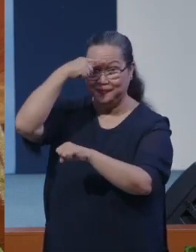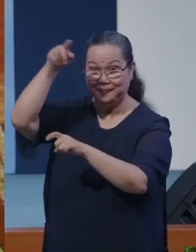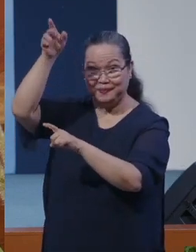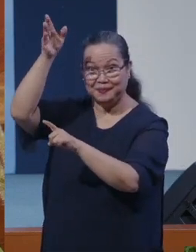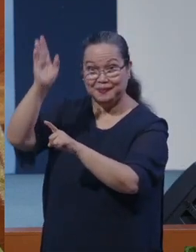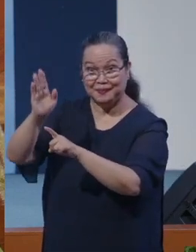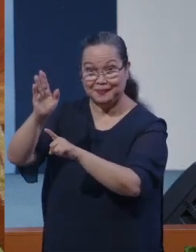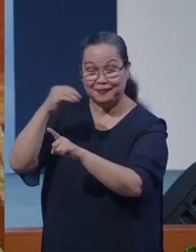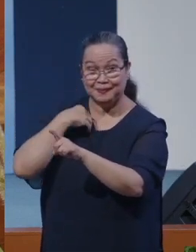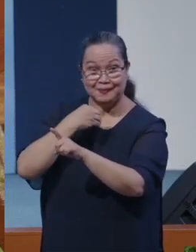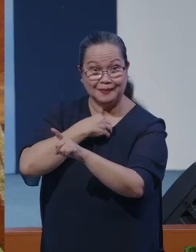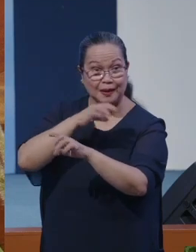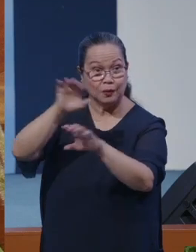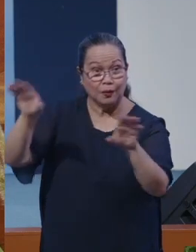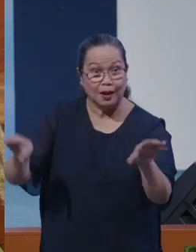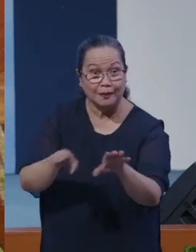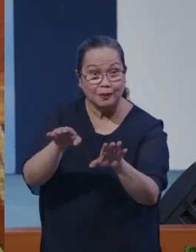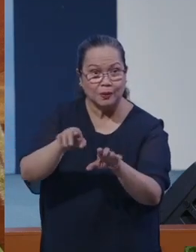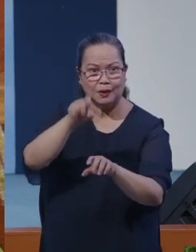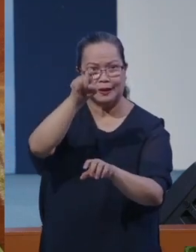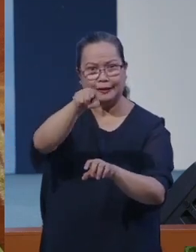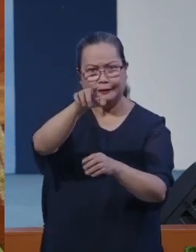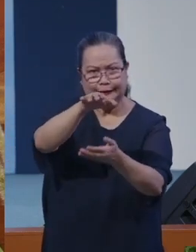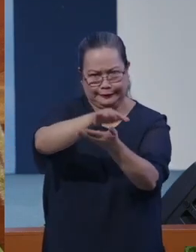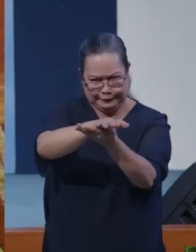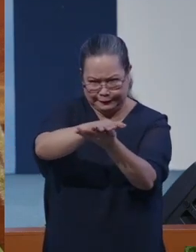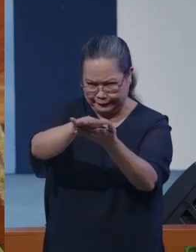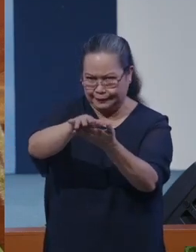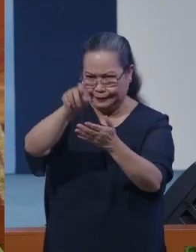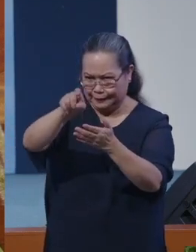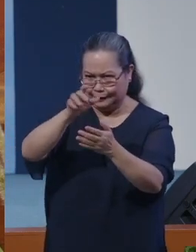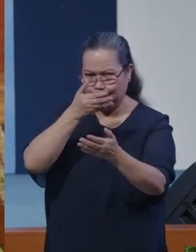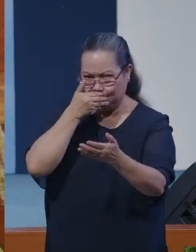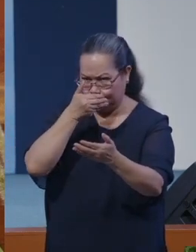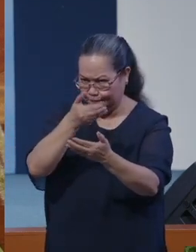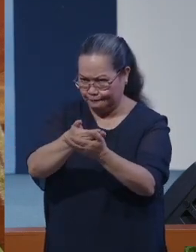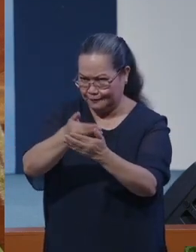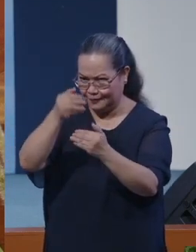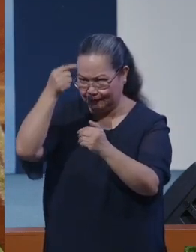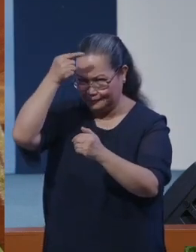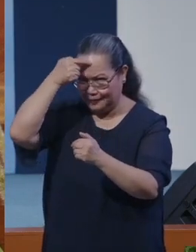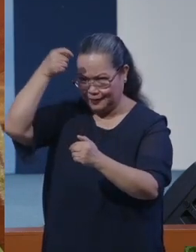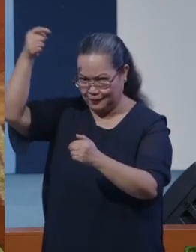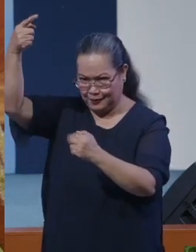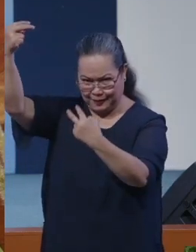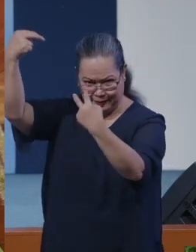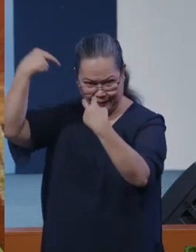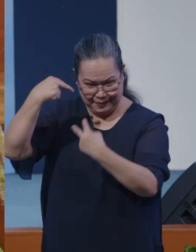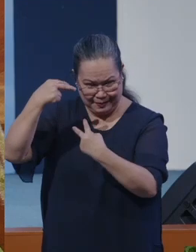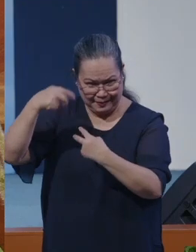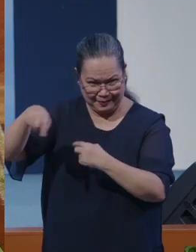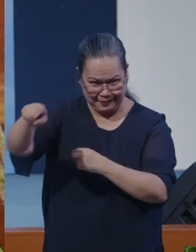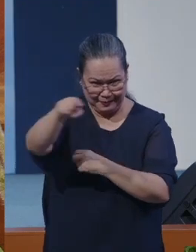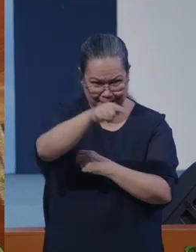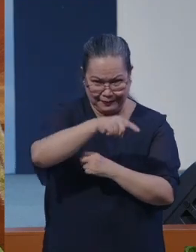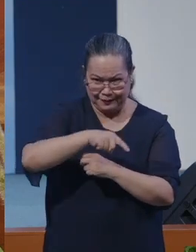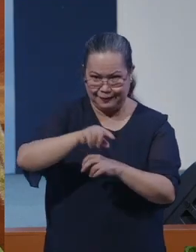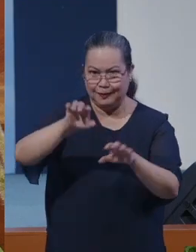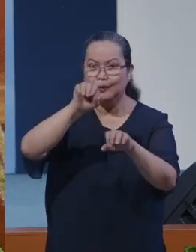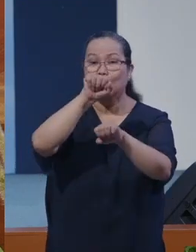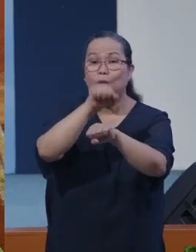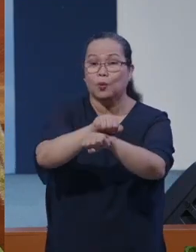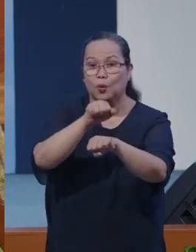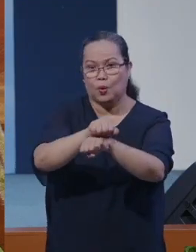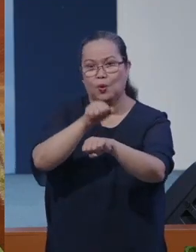ang ating pong trabaho ay mas gaganda sapagkat mas mataas ang kanyang standard. Work